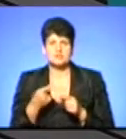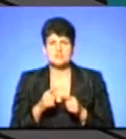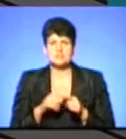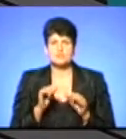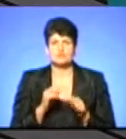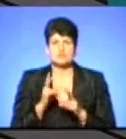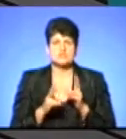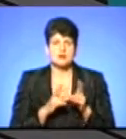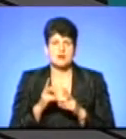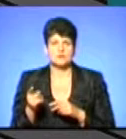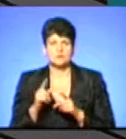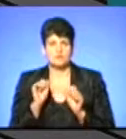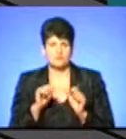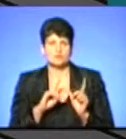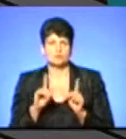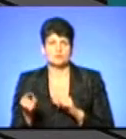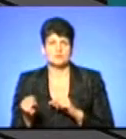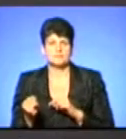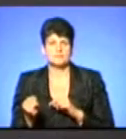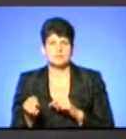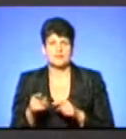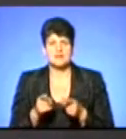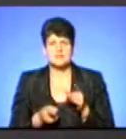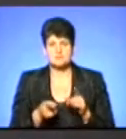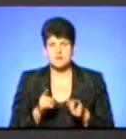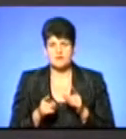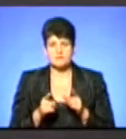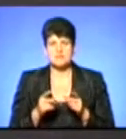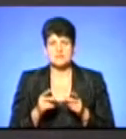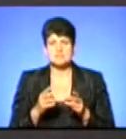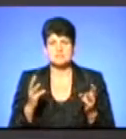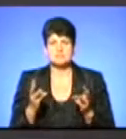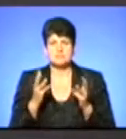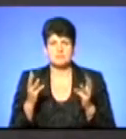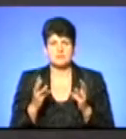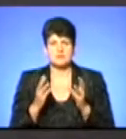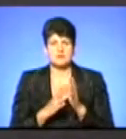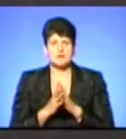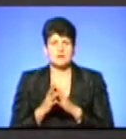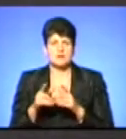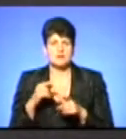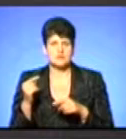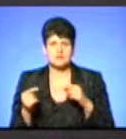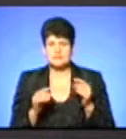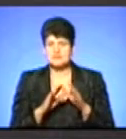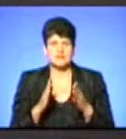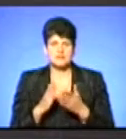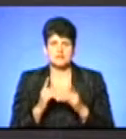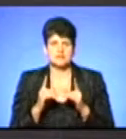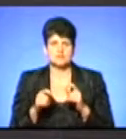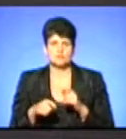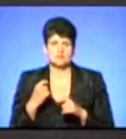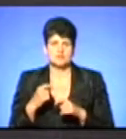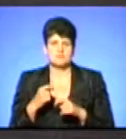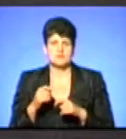скарга тернополян і ви можете виїхати? Насправді, спалення сухих рослинних решток не є лише порушенням